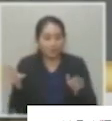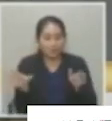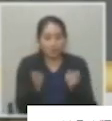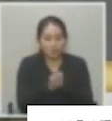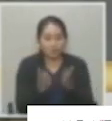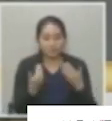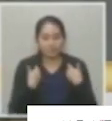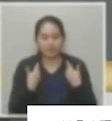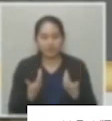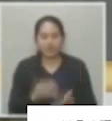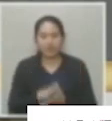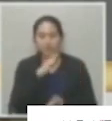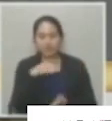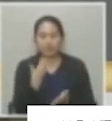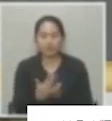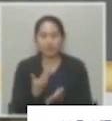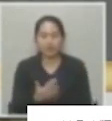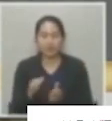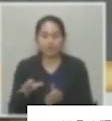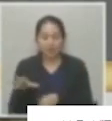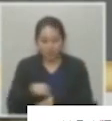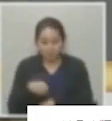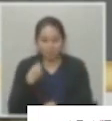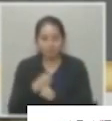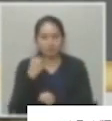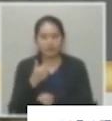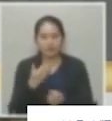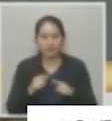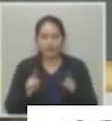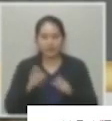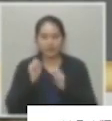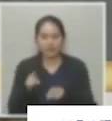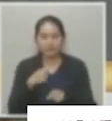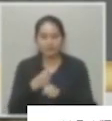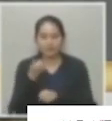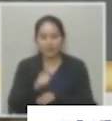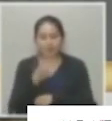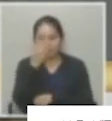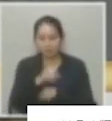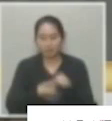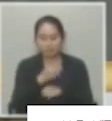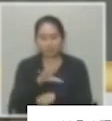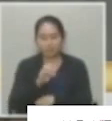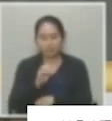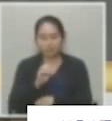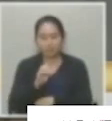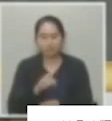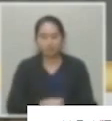าไม่เข้าท่านเก็บเงินได้ท่านจ่ายไม่ได้นะฮะเพราะตอนปี50ท่านสมัยท่าน